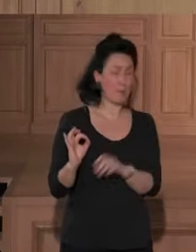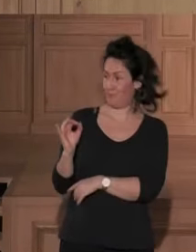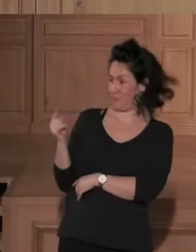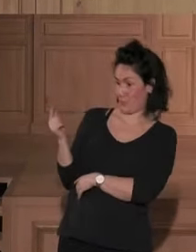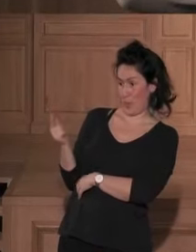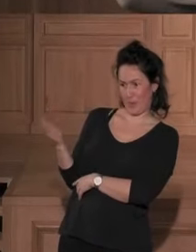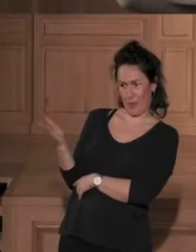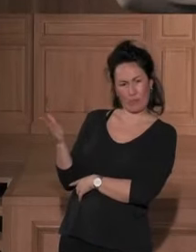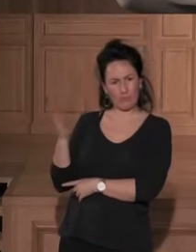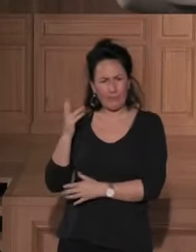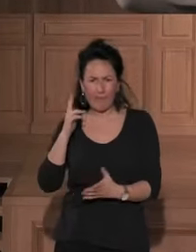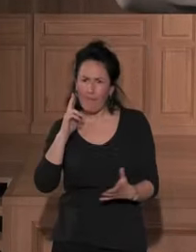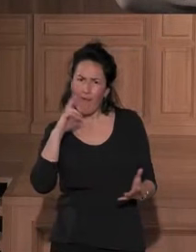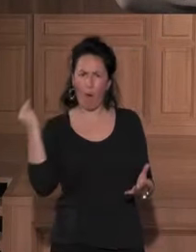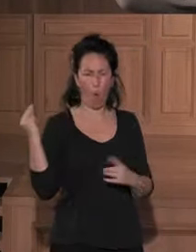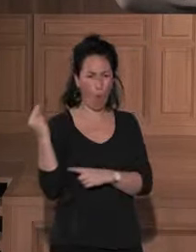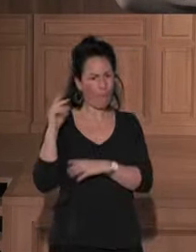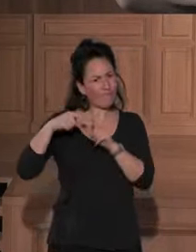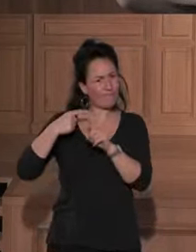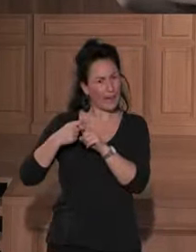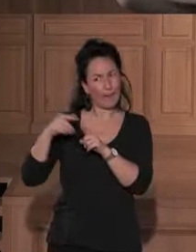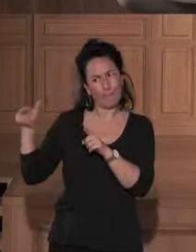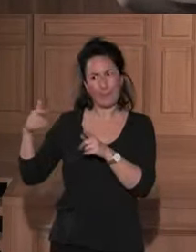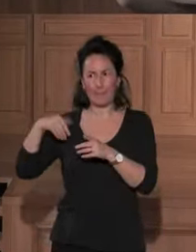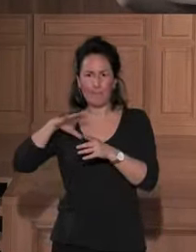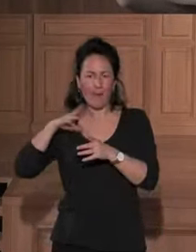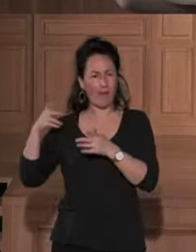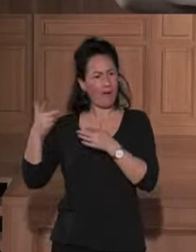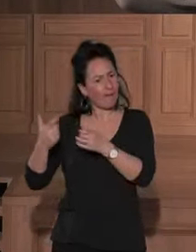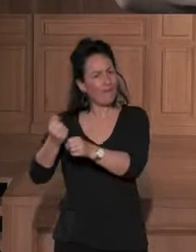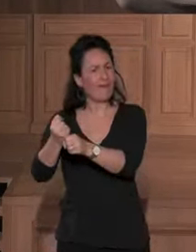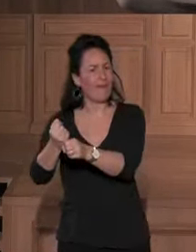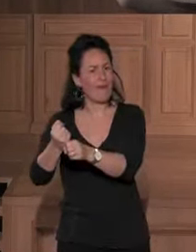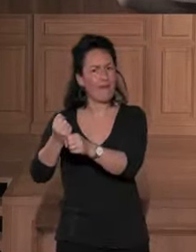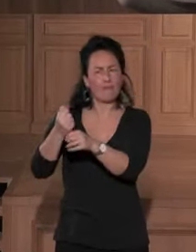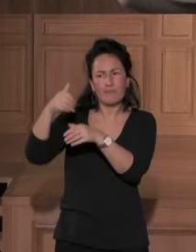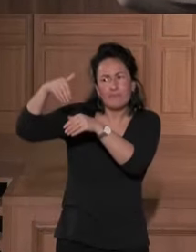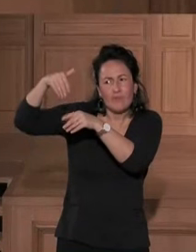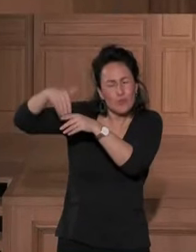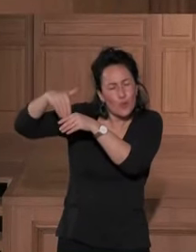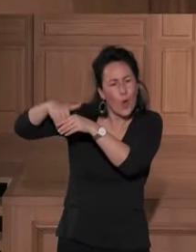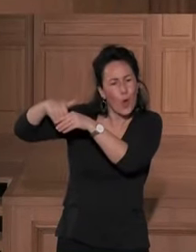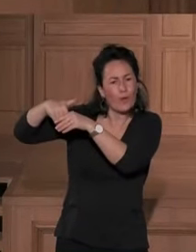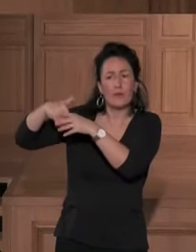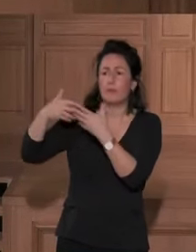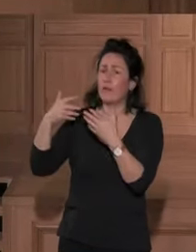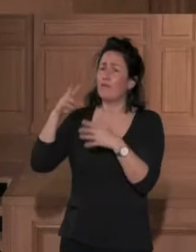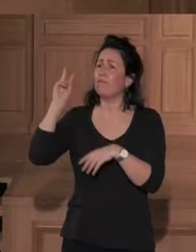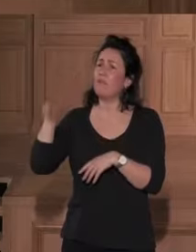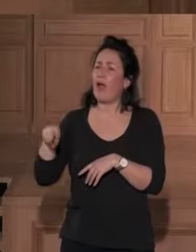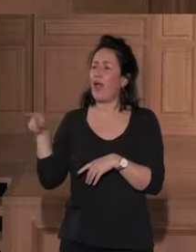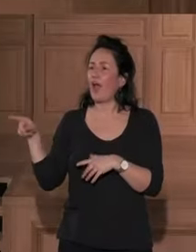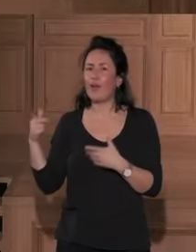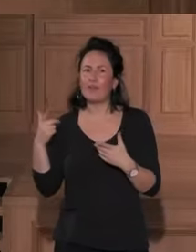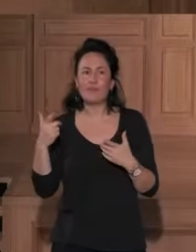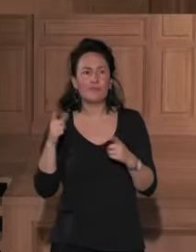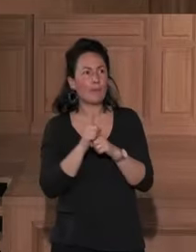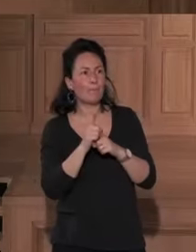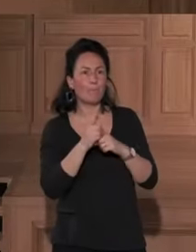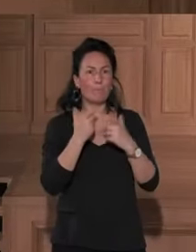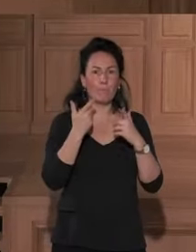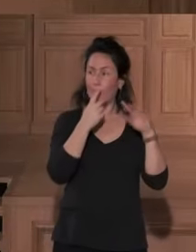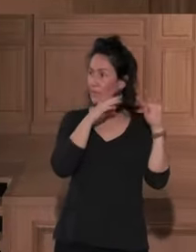ce film par médiation. Mais vous, j'ai le sentiment que ce n'est pas tellement les projecteurs qui vous mobilisent. C'est même si on en a ce